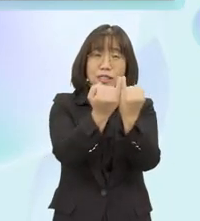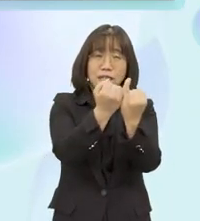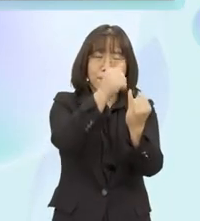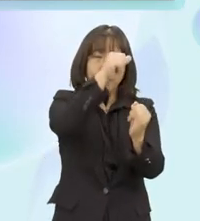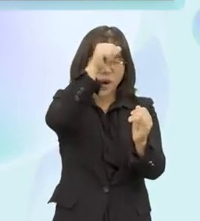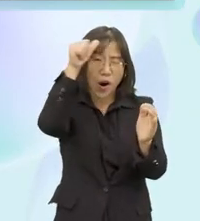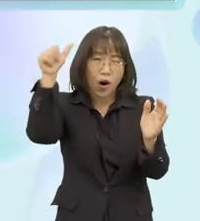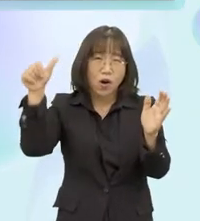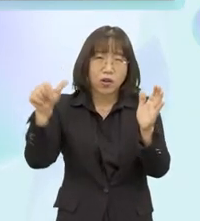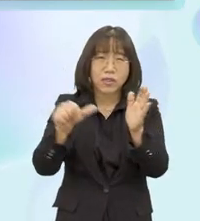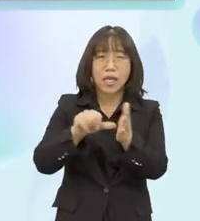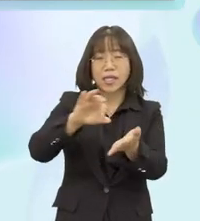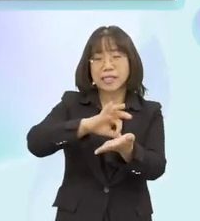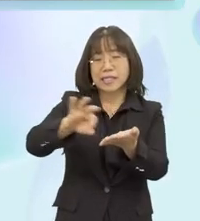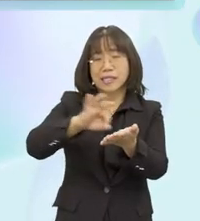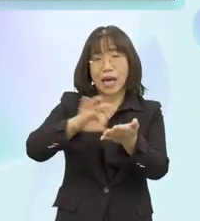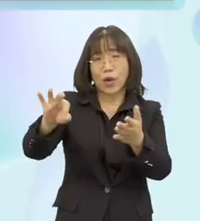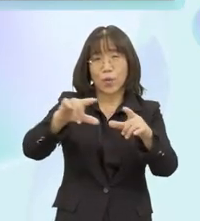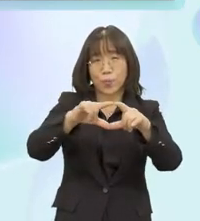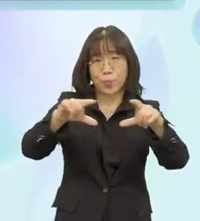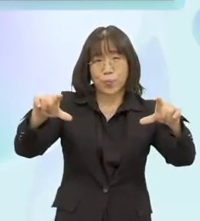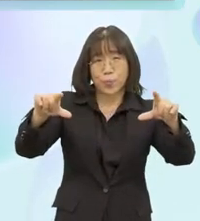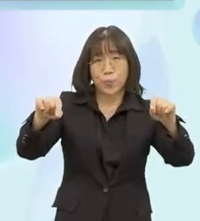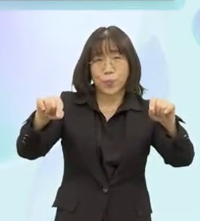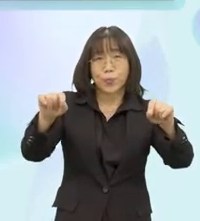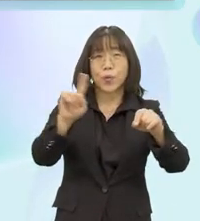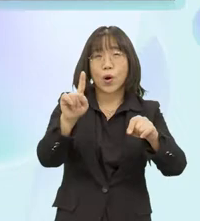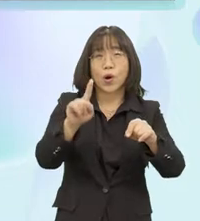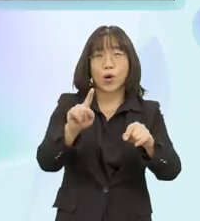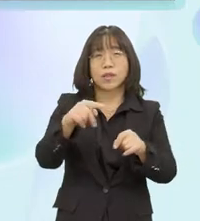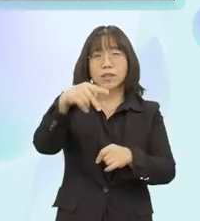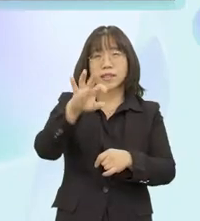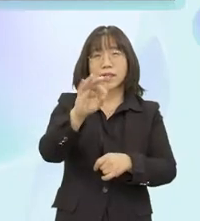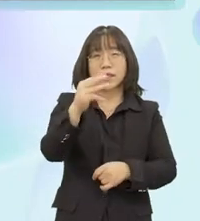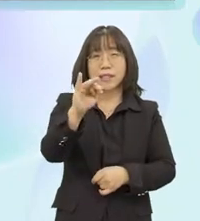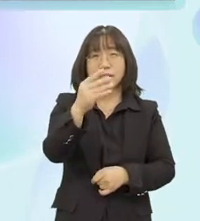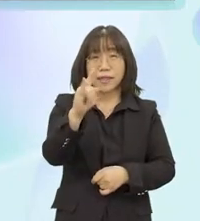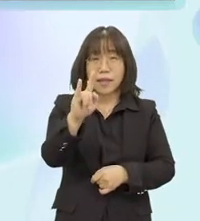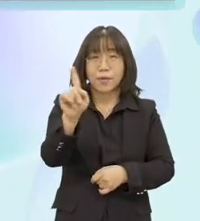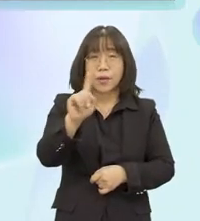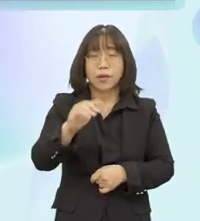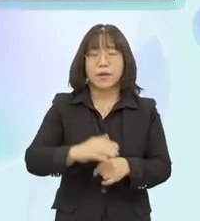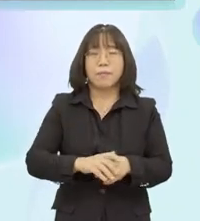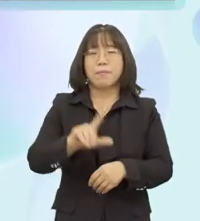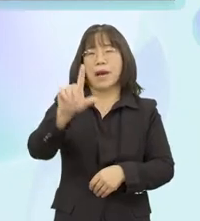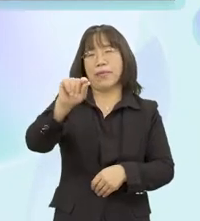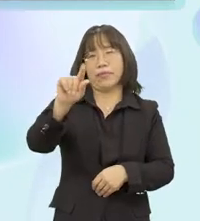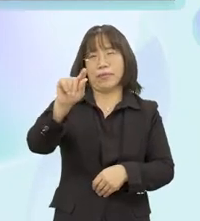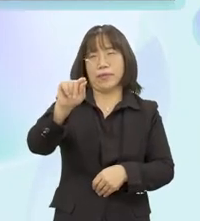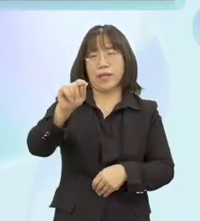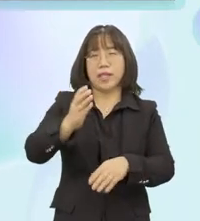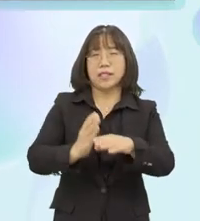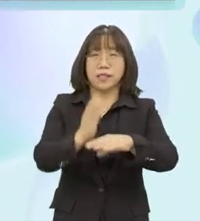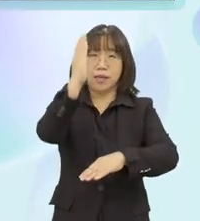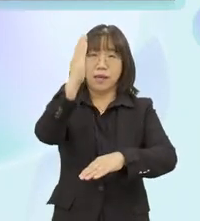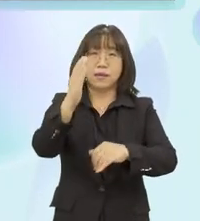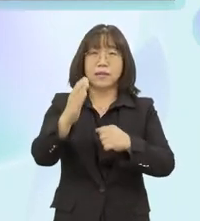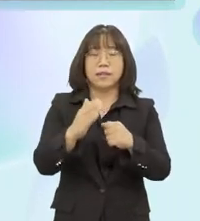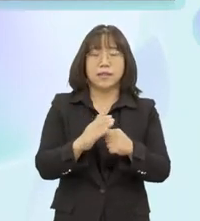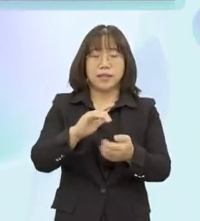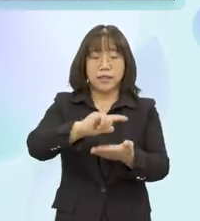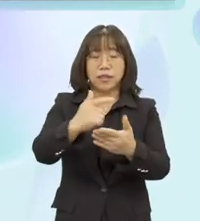여성들이 평생 사용해야 하는 보건 위생 용품 2만여 개에 달하는 것으로 알려졌는데요 강서구가 취약계층